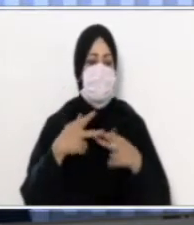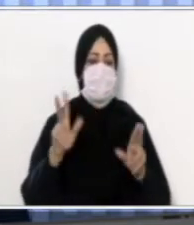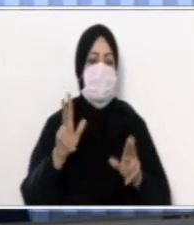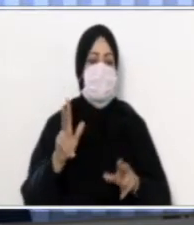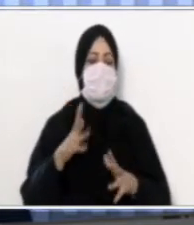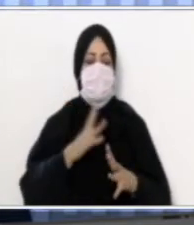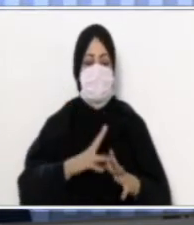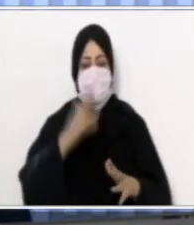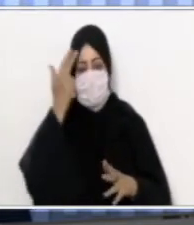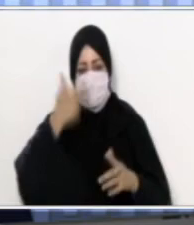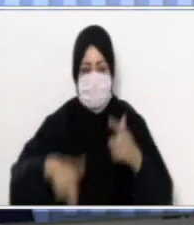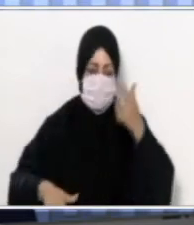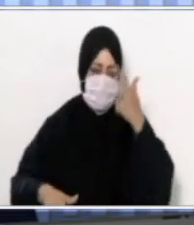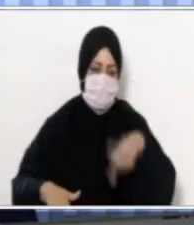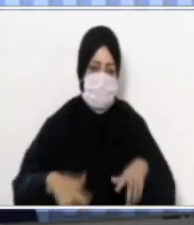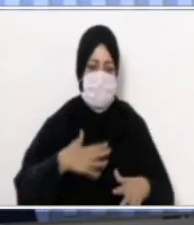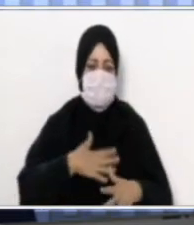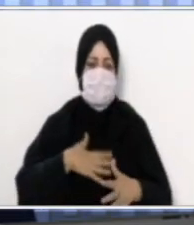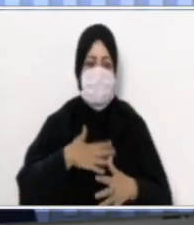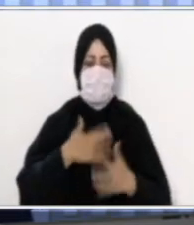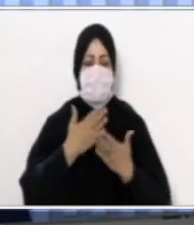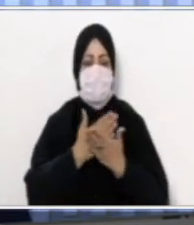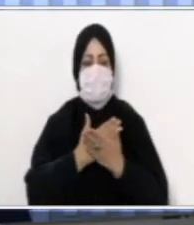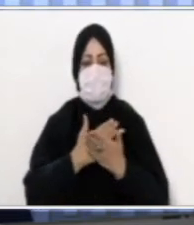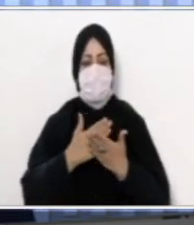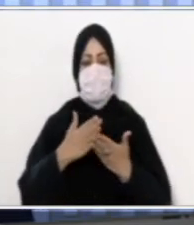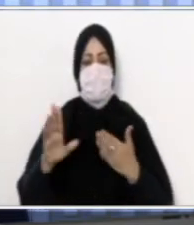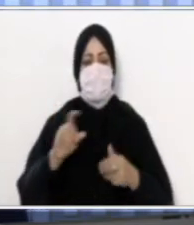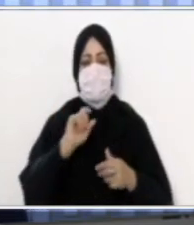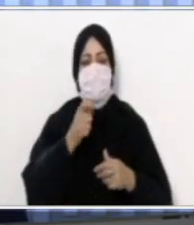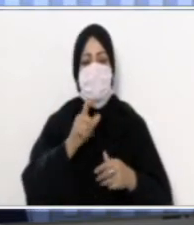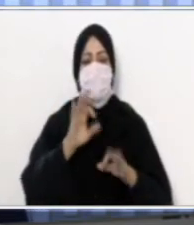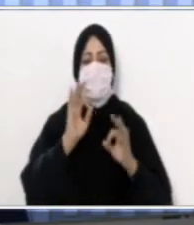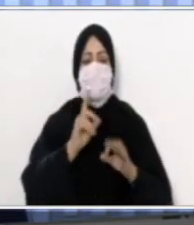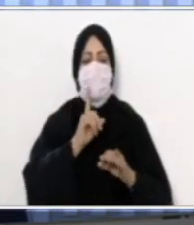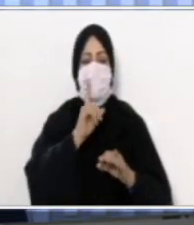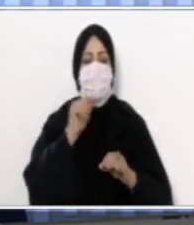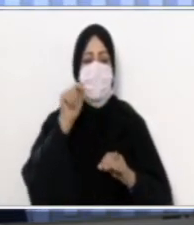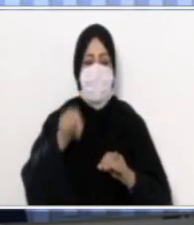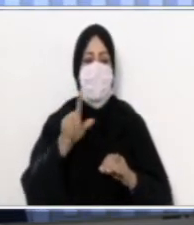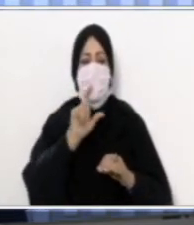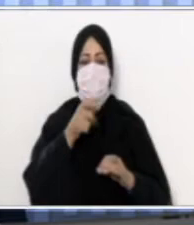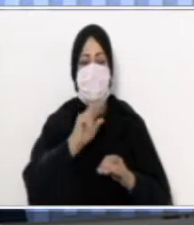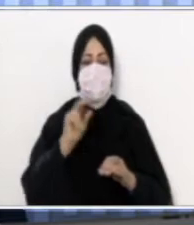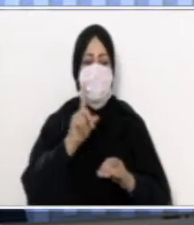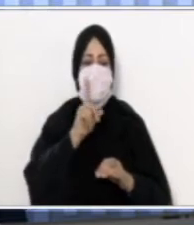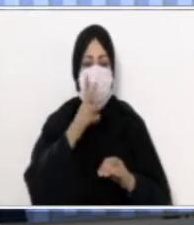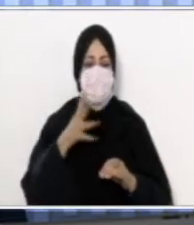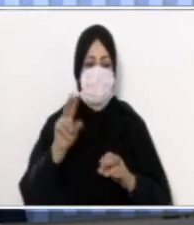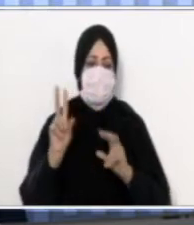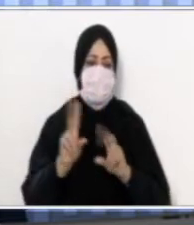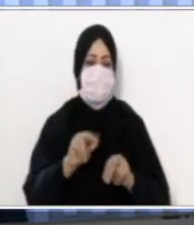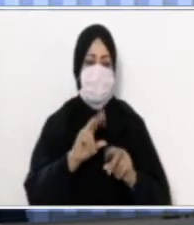القهوية حكمها حكم الدم، فما دام مازالت تنزل فأنت ما زلت في نفاس. الأخت حميدة